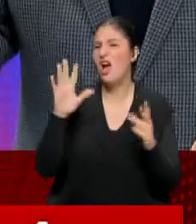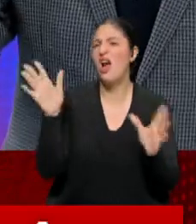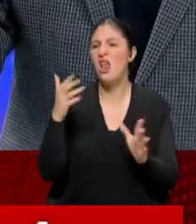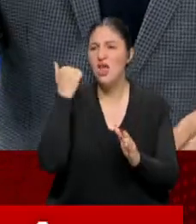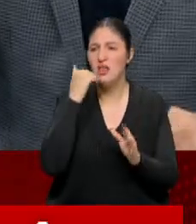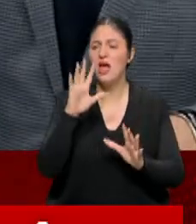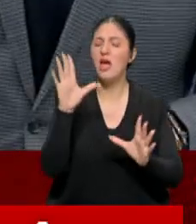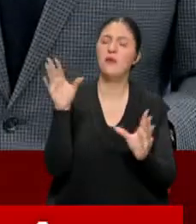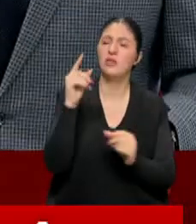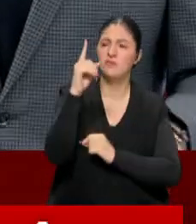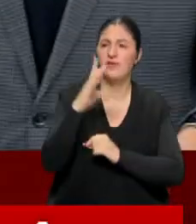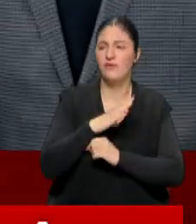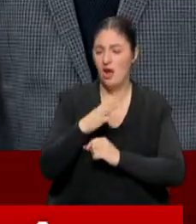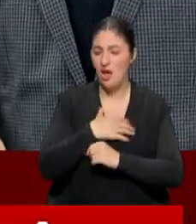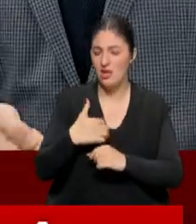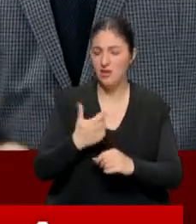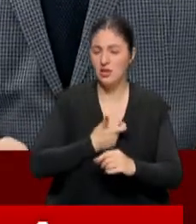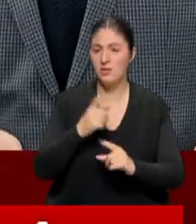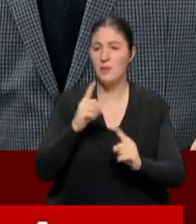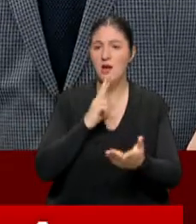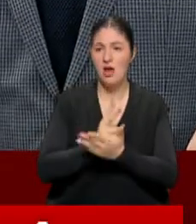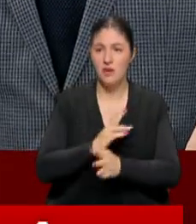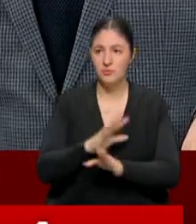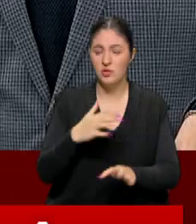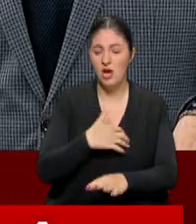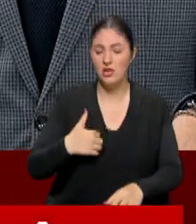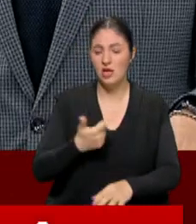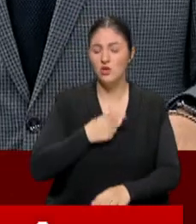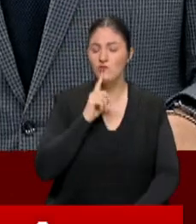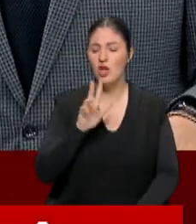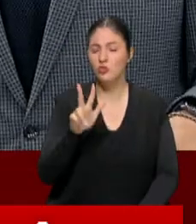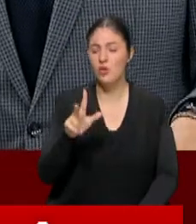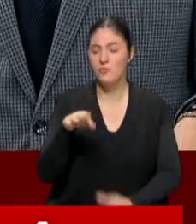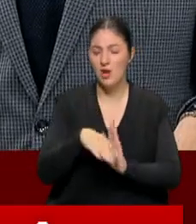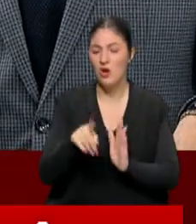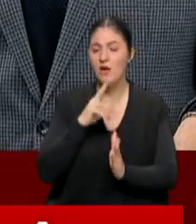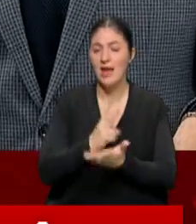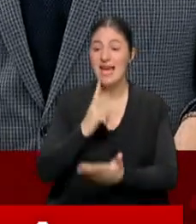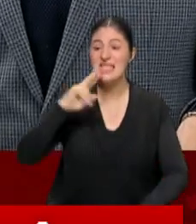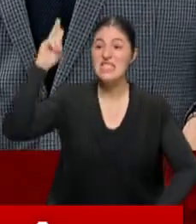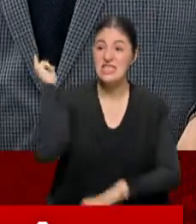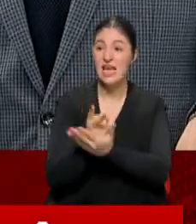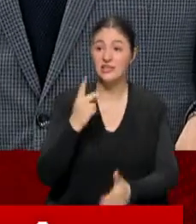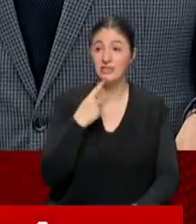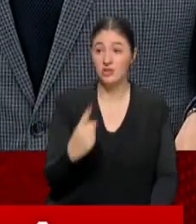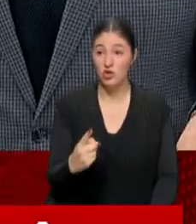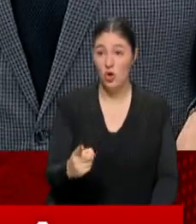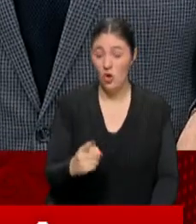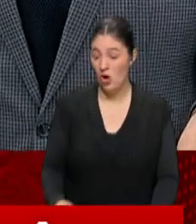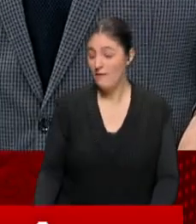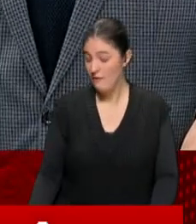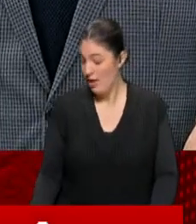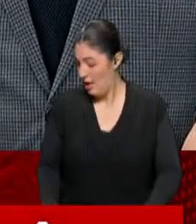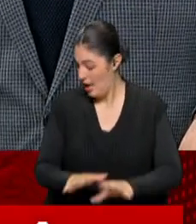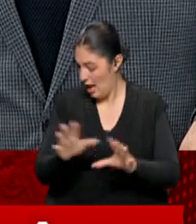burada tek bir şey var İlker Anayasa Mahkemesi bir karar almış anayasanın 153 maddesi o kararı kesin buluyor ve